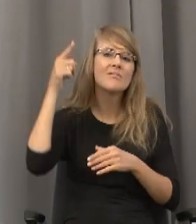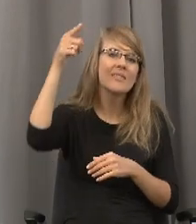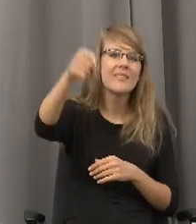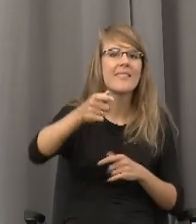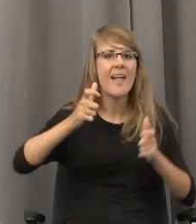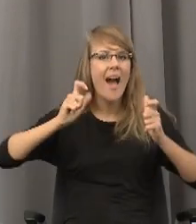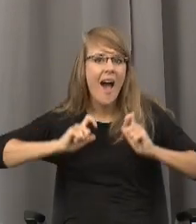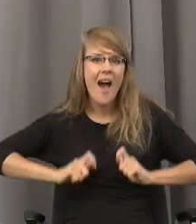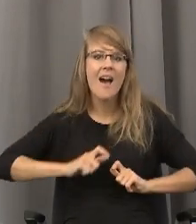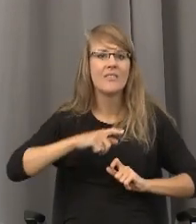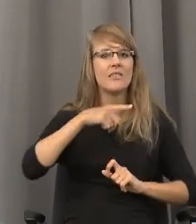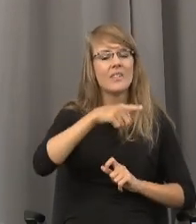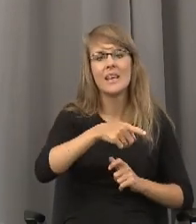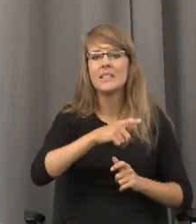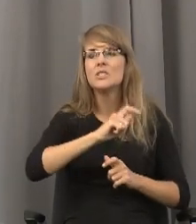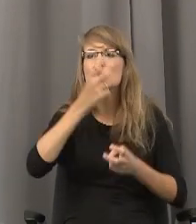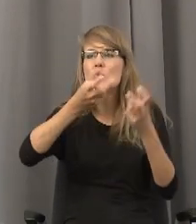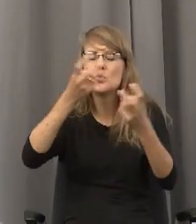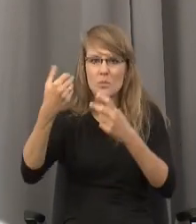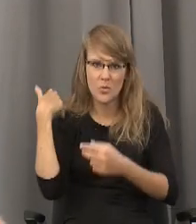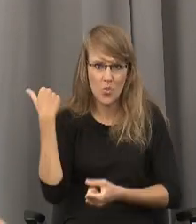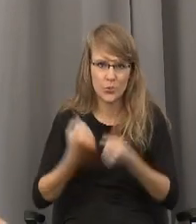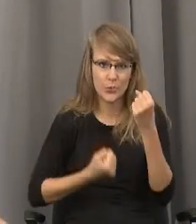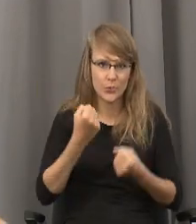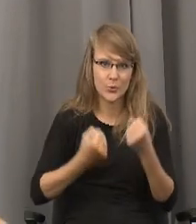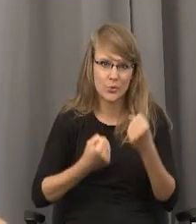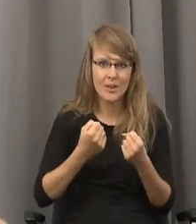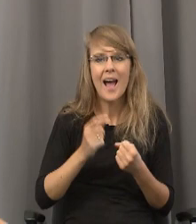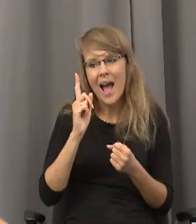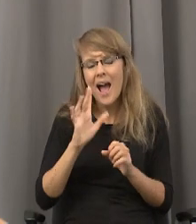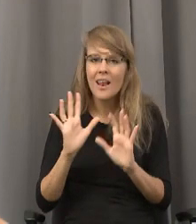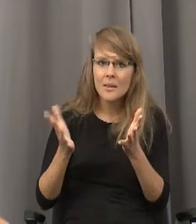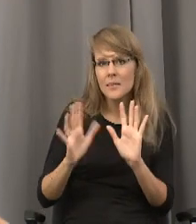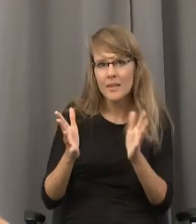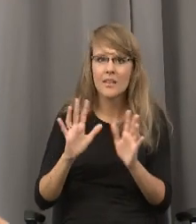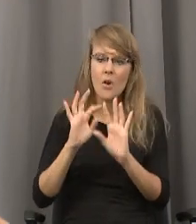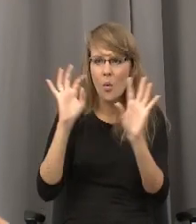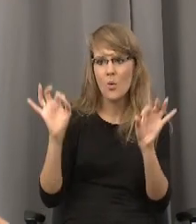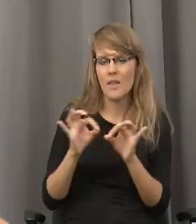W związku z tym troszkę to jest zaburzone. Niemniej przedstawia pewien obraz,